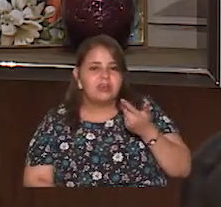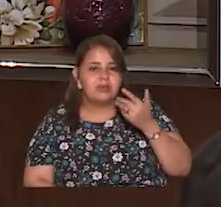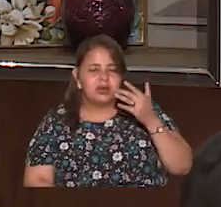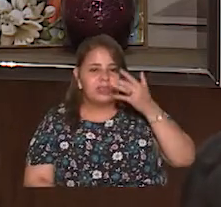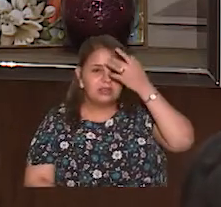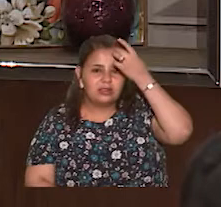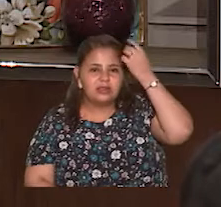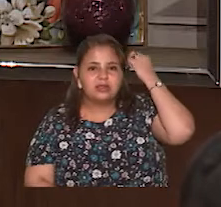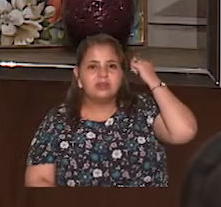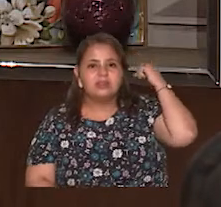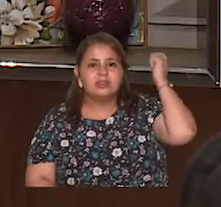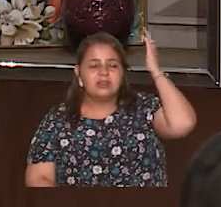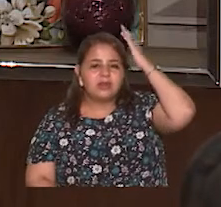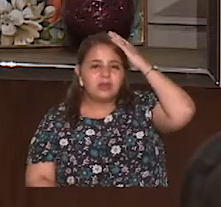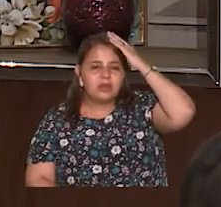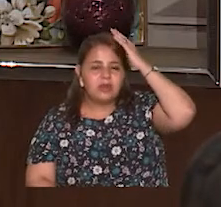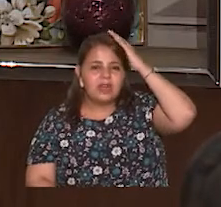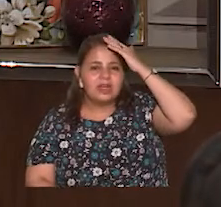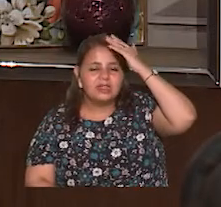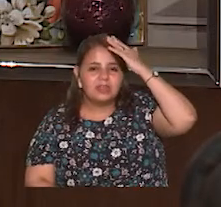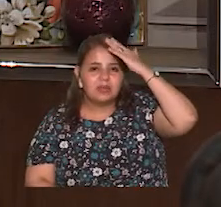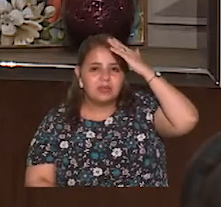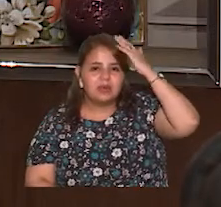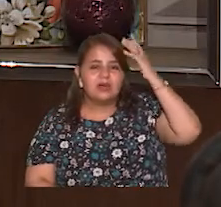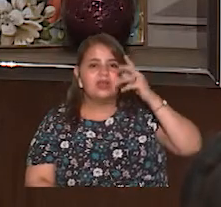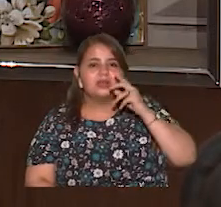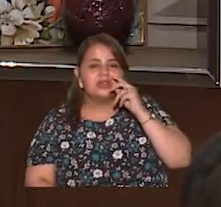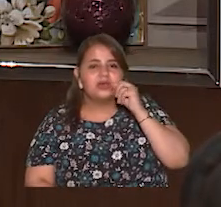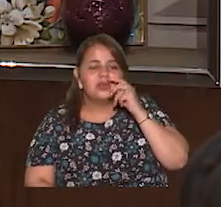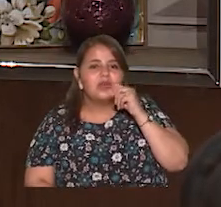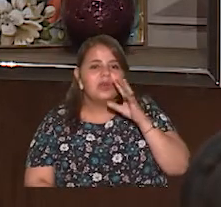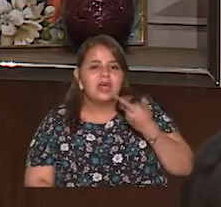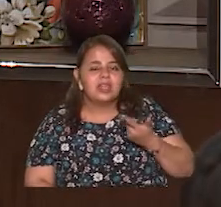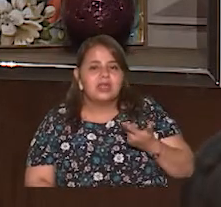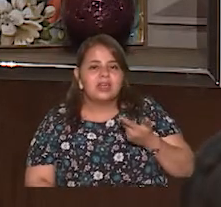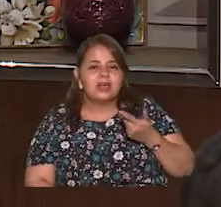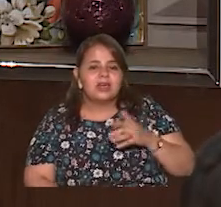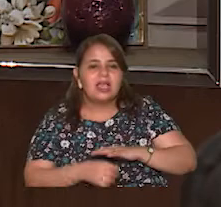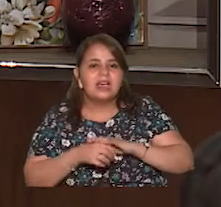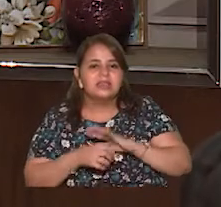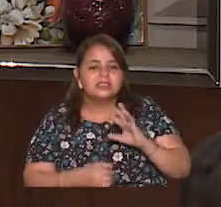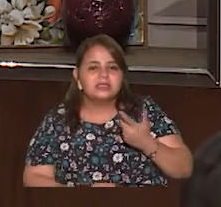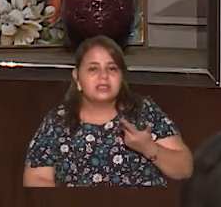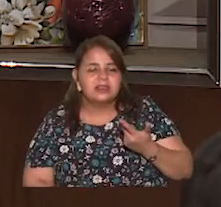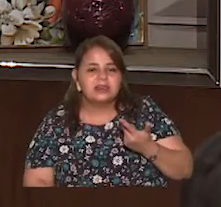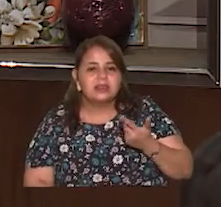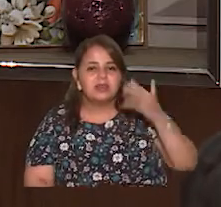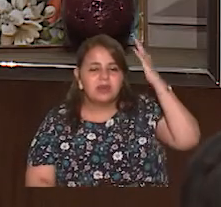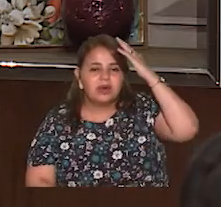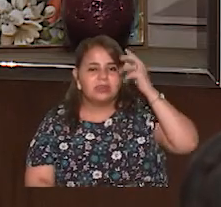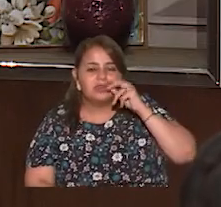فعلا يعيش رجوله روحيه حقيقيه، ممكن هيحس بايه او في حياته ايه البركات اللي هيجنيها من ورا